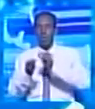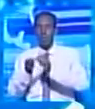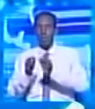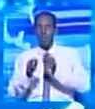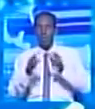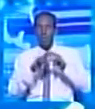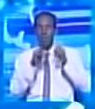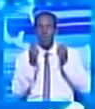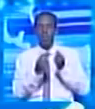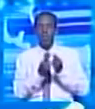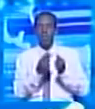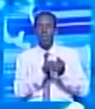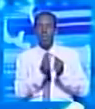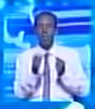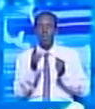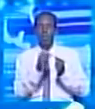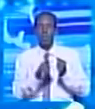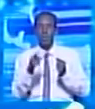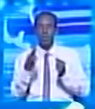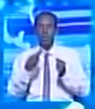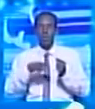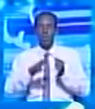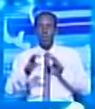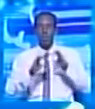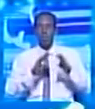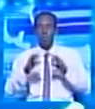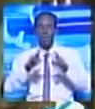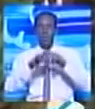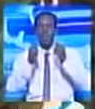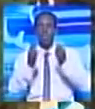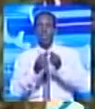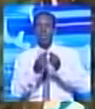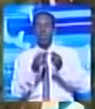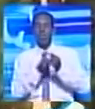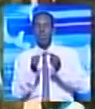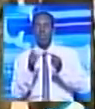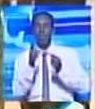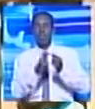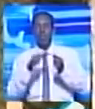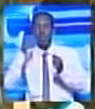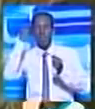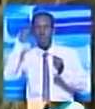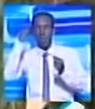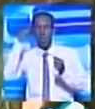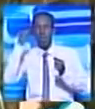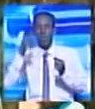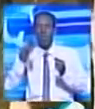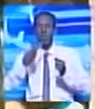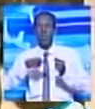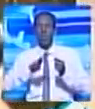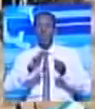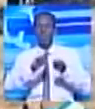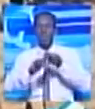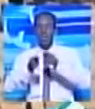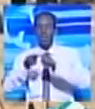consiste à aguerrir tout militaire, est l'occasion pour les stagiaires de restituer les connaissances acquises. Cet exercice de